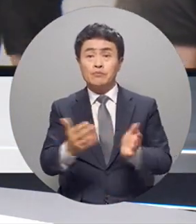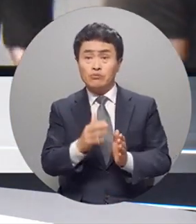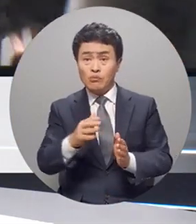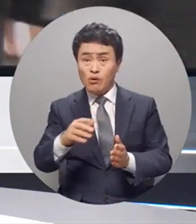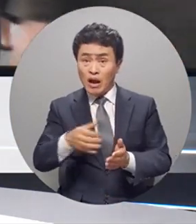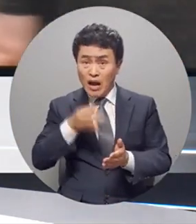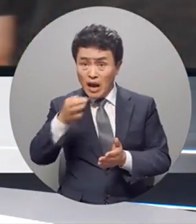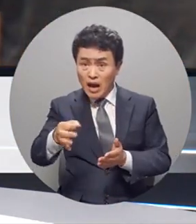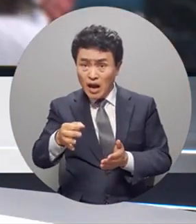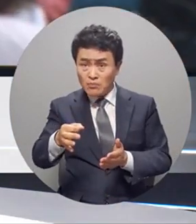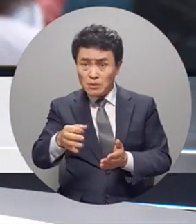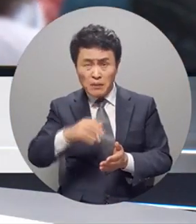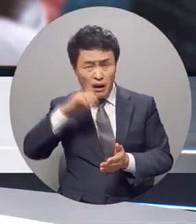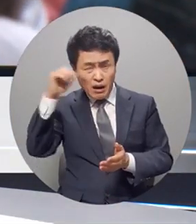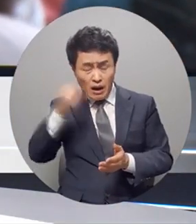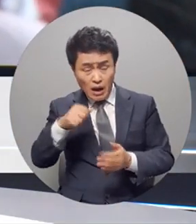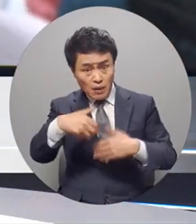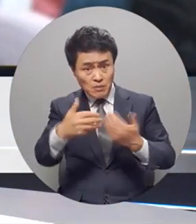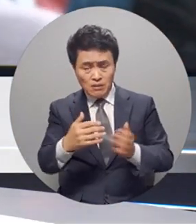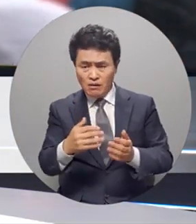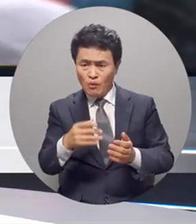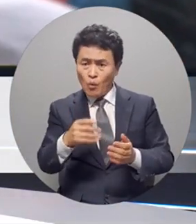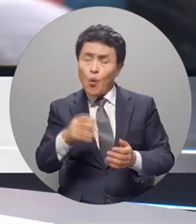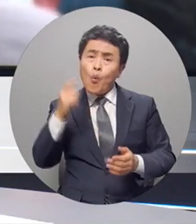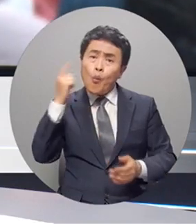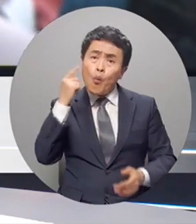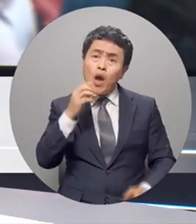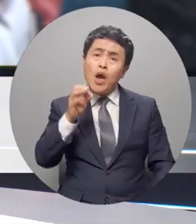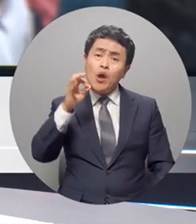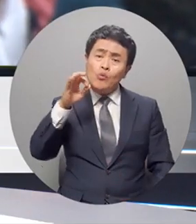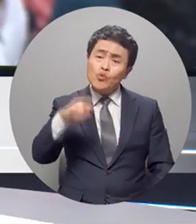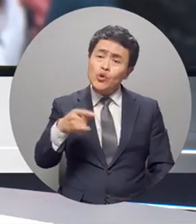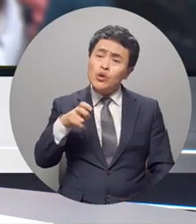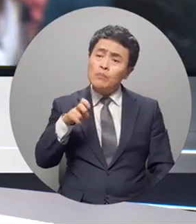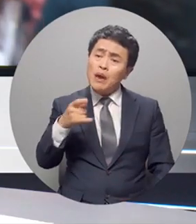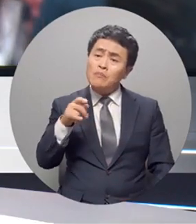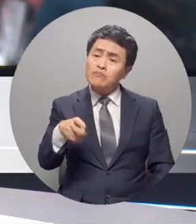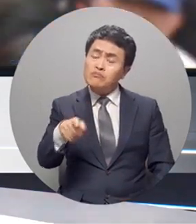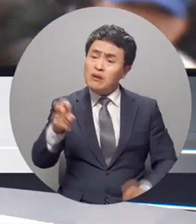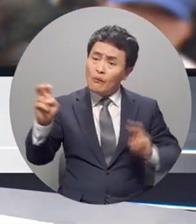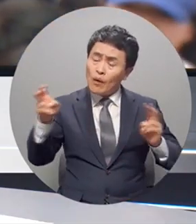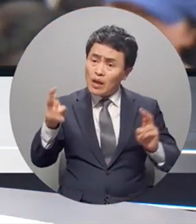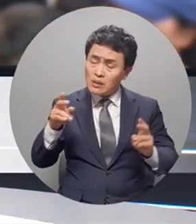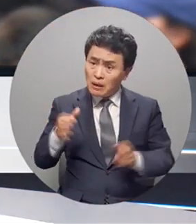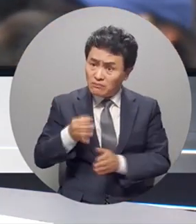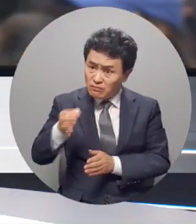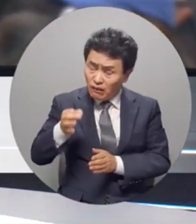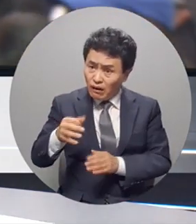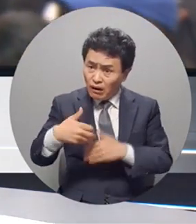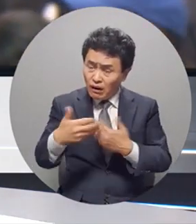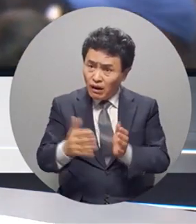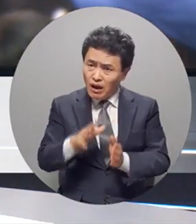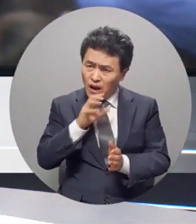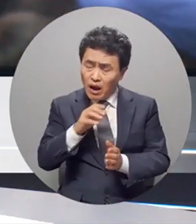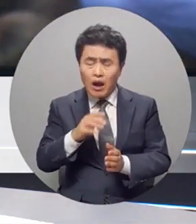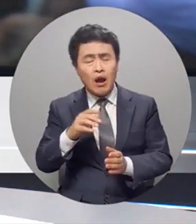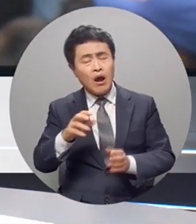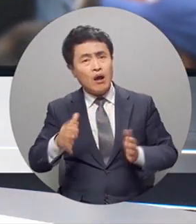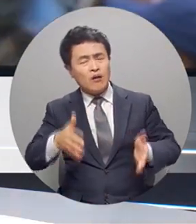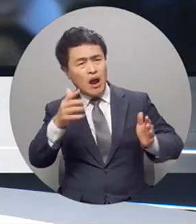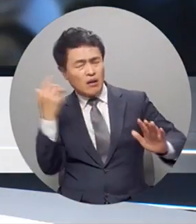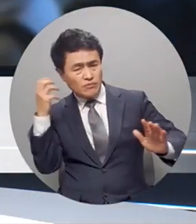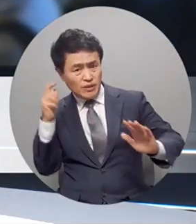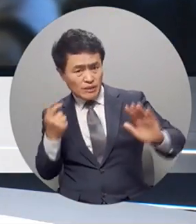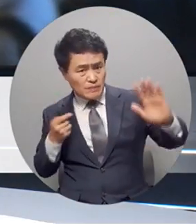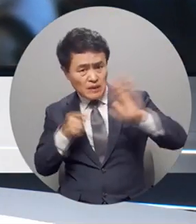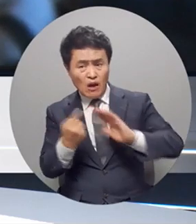위메프만 환불해주냐며 피해자들이 어젯밤부터 본사에 모여든 건데요. 현장 대기 번호가 정오도 안 돼 2천 명을 넘어설